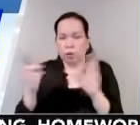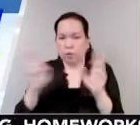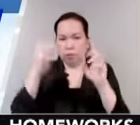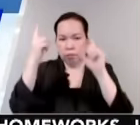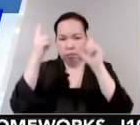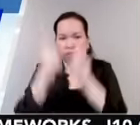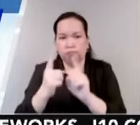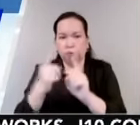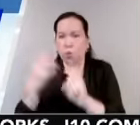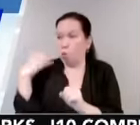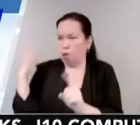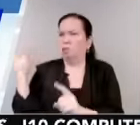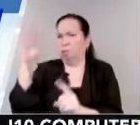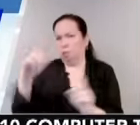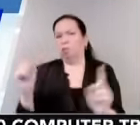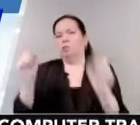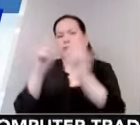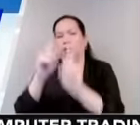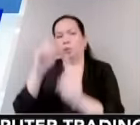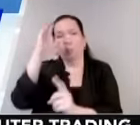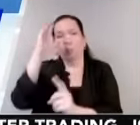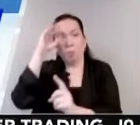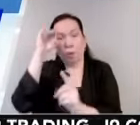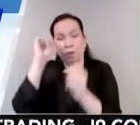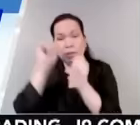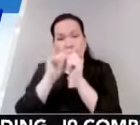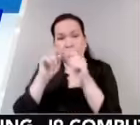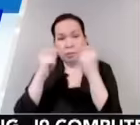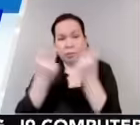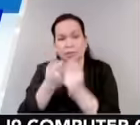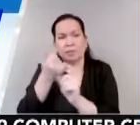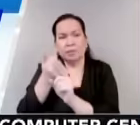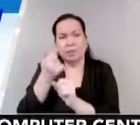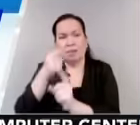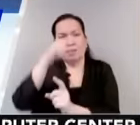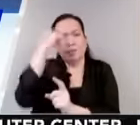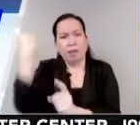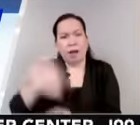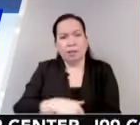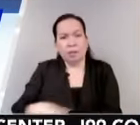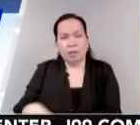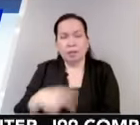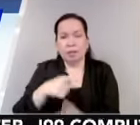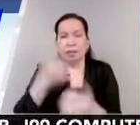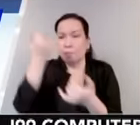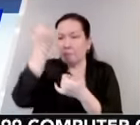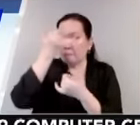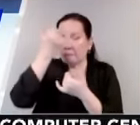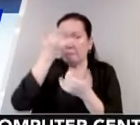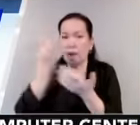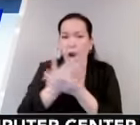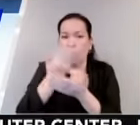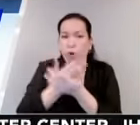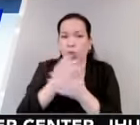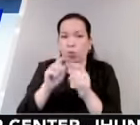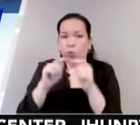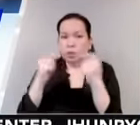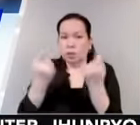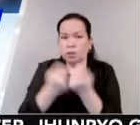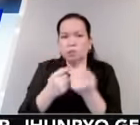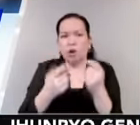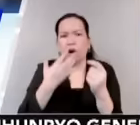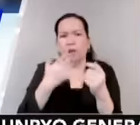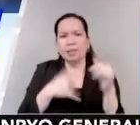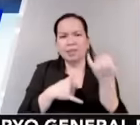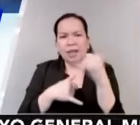coach sa isang lalaking teammate na black belter. Baguhan si Cindy sa team at yellow belt pa lamang. Ang